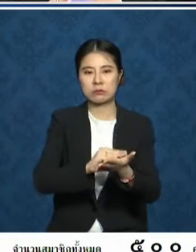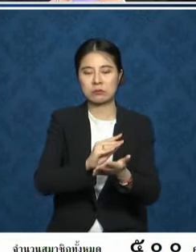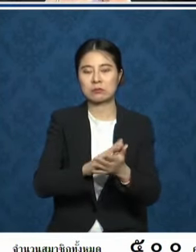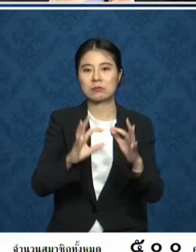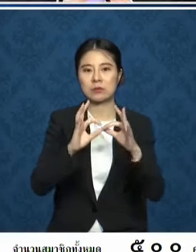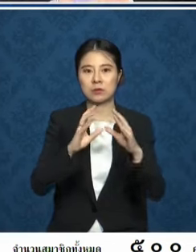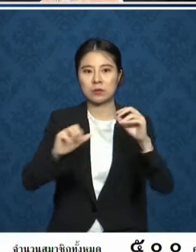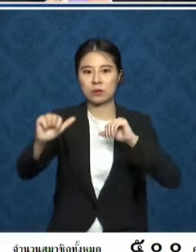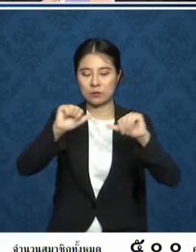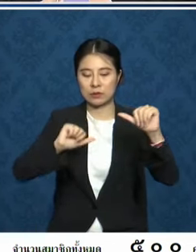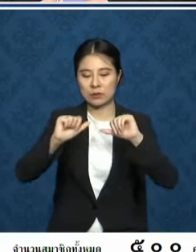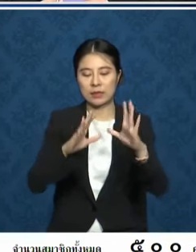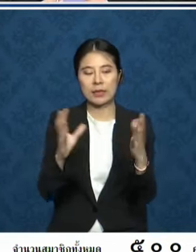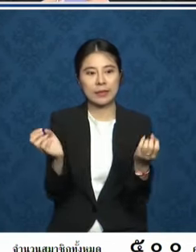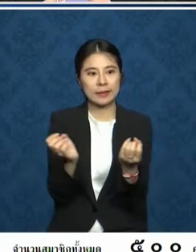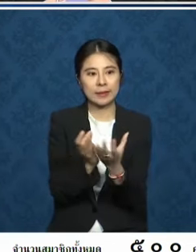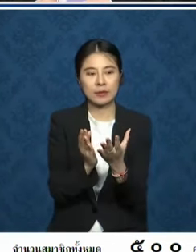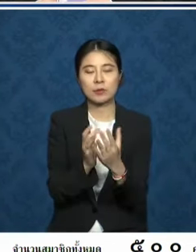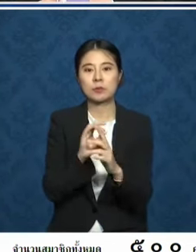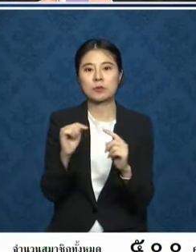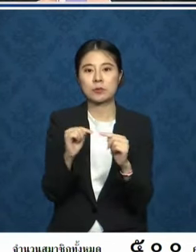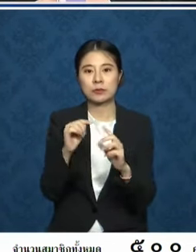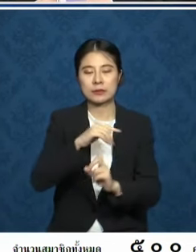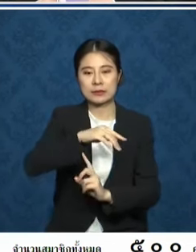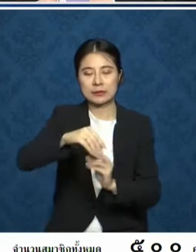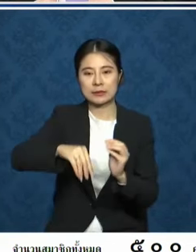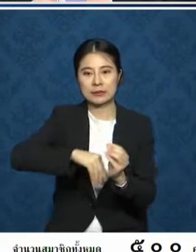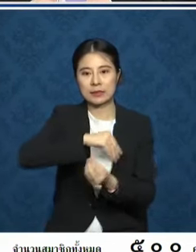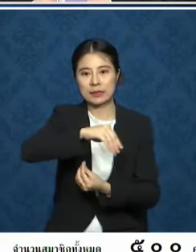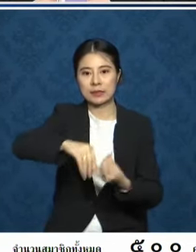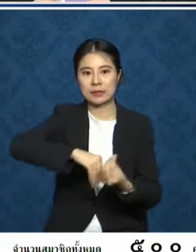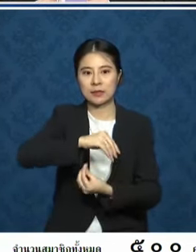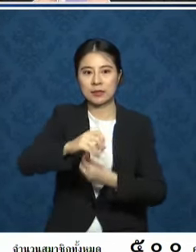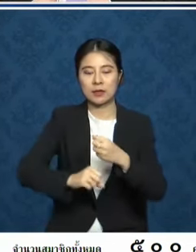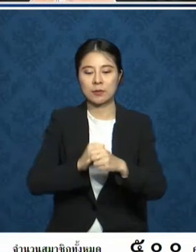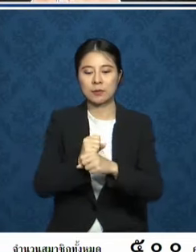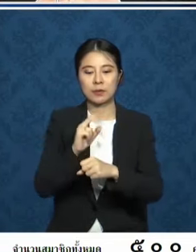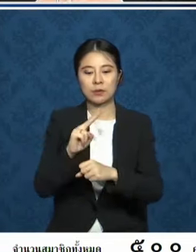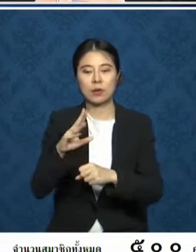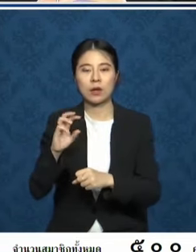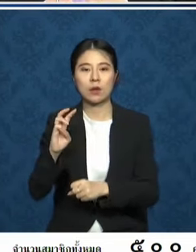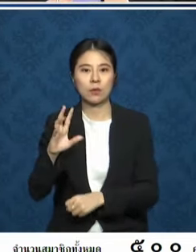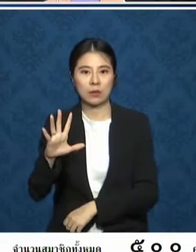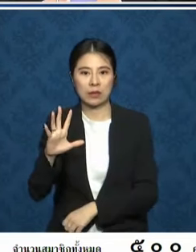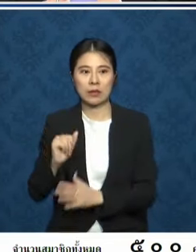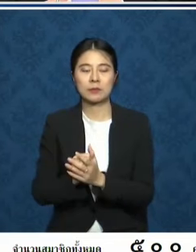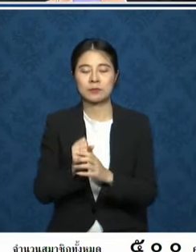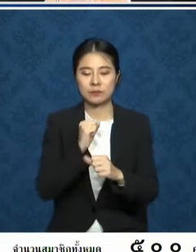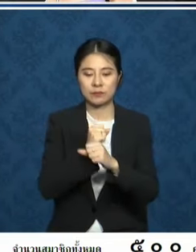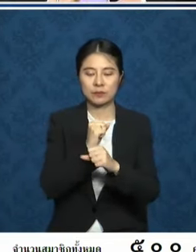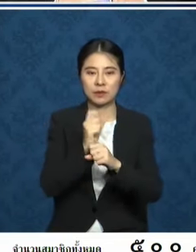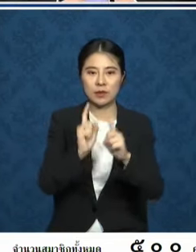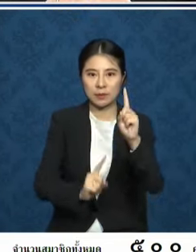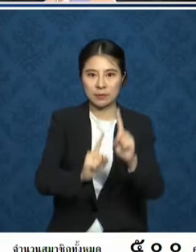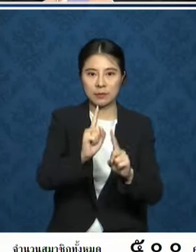ต์ผ่านผลกระทบที่เกิดขึทางเศรษฐกิจโดยที่ในปี 65 ได้มีการประเมินแล้วก